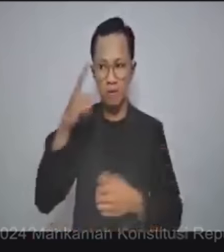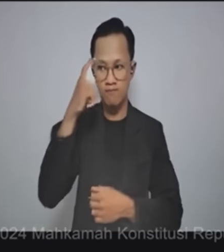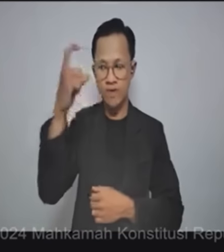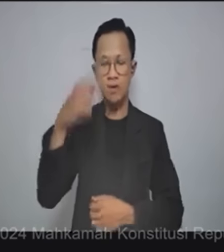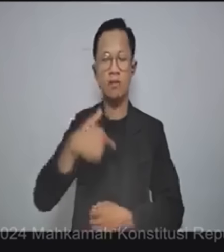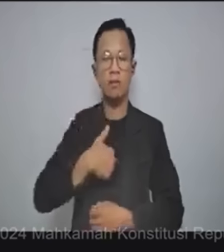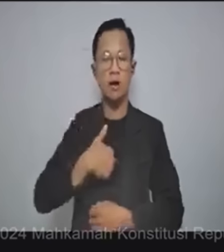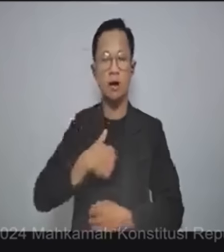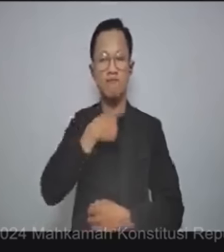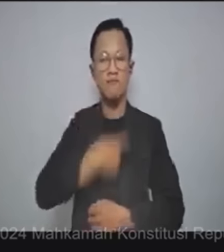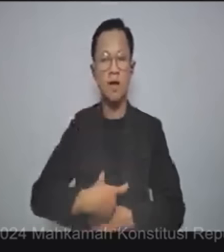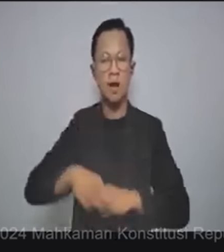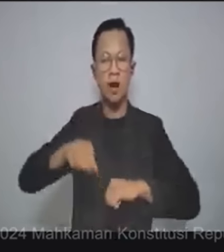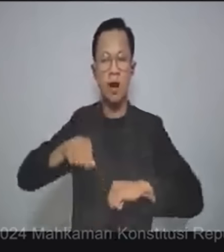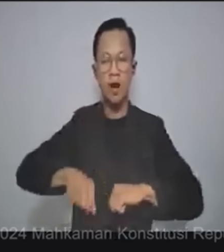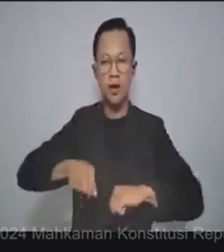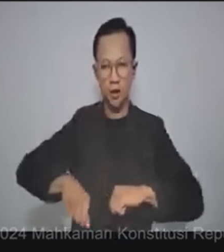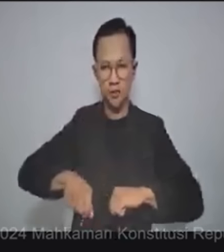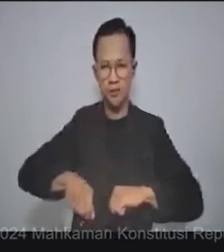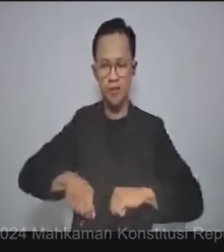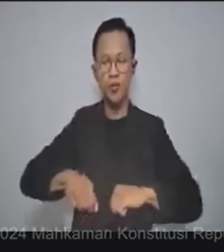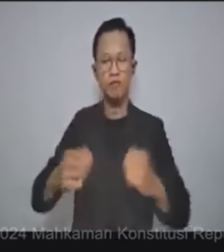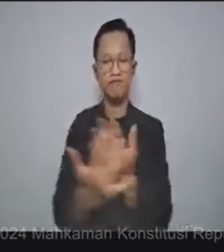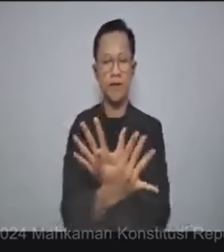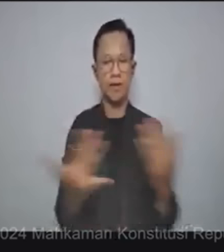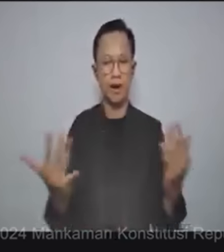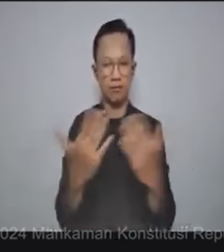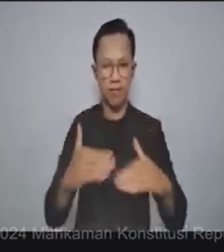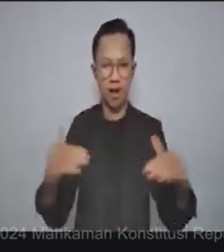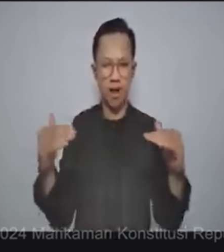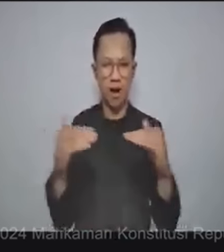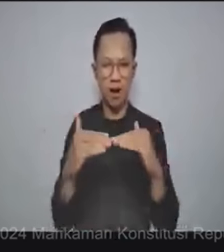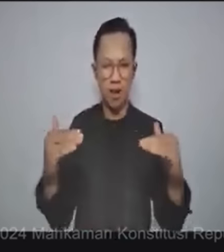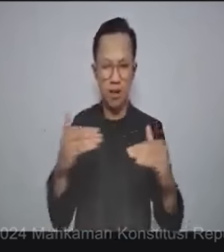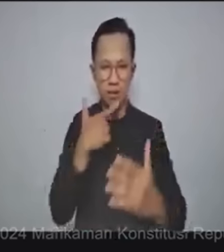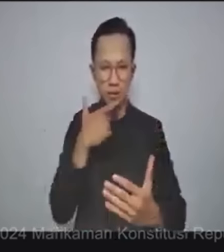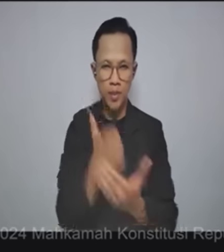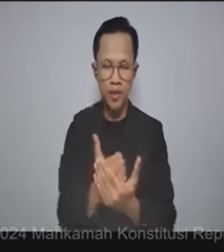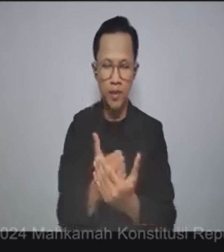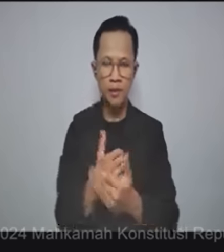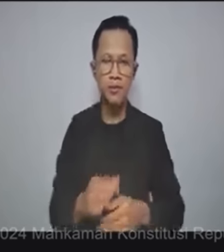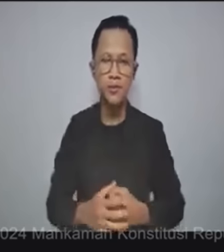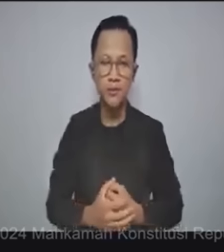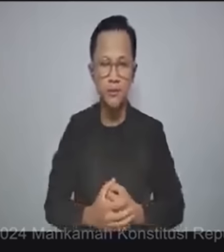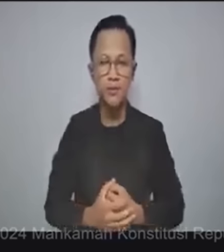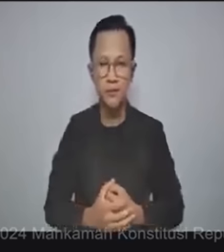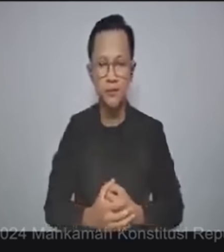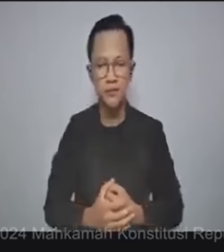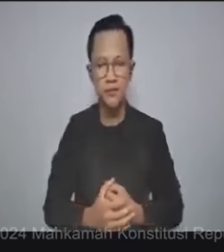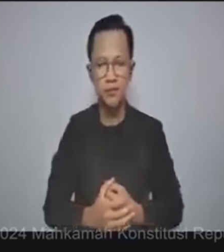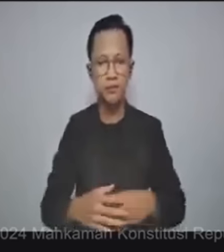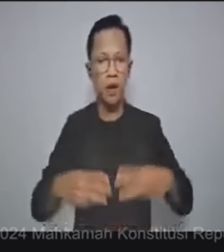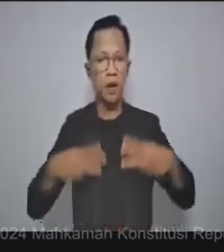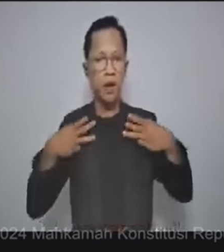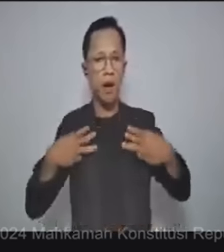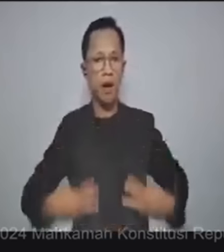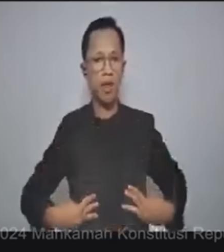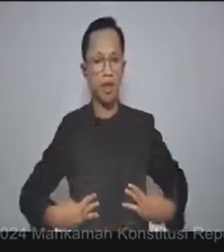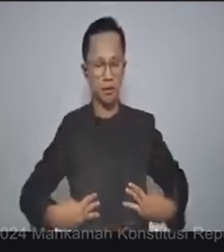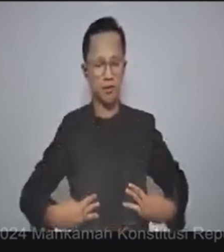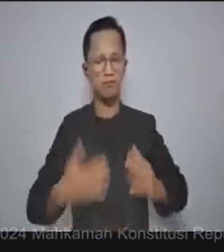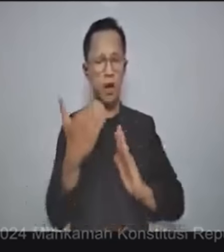keadilan bagi masyarakat selain itu pudar dan menurunnya standar etik khususnya bagi penyelenggara